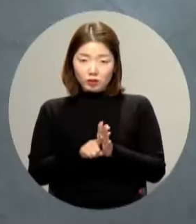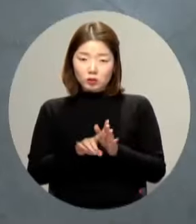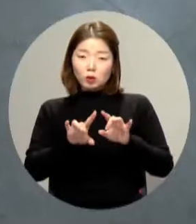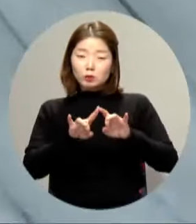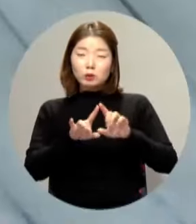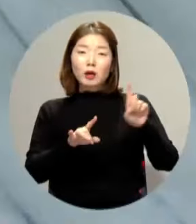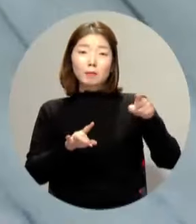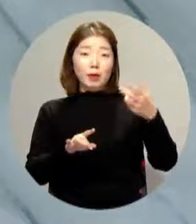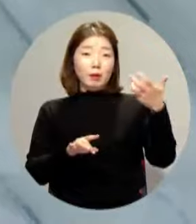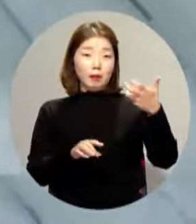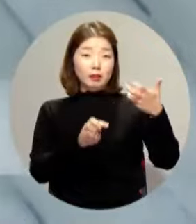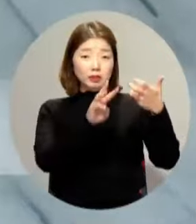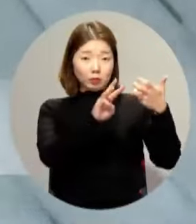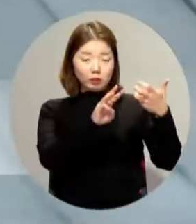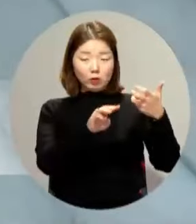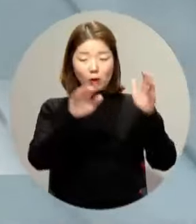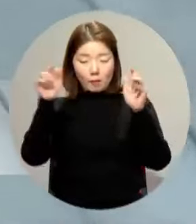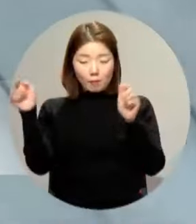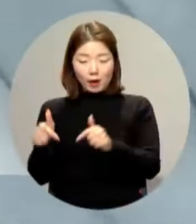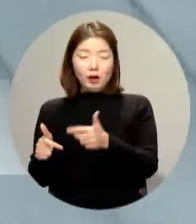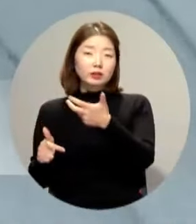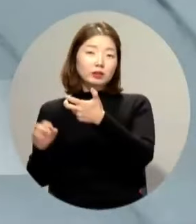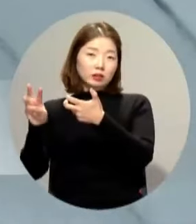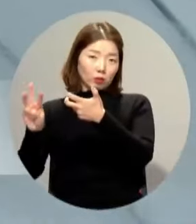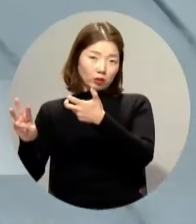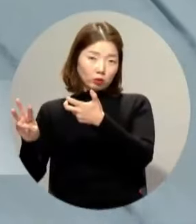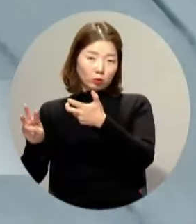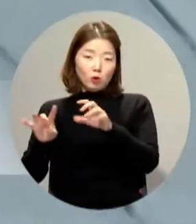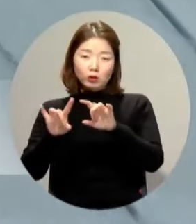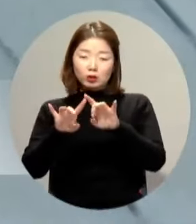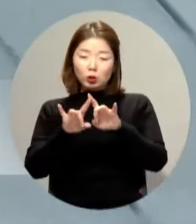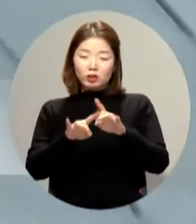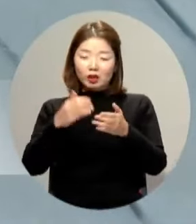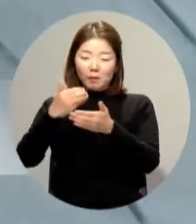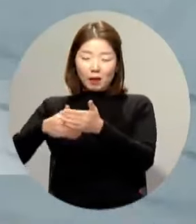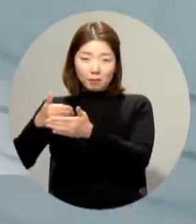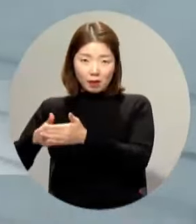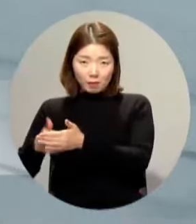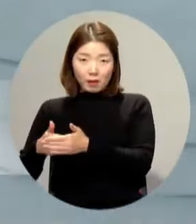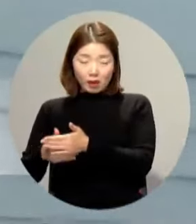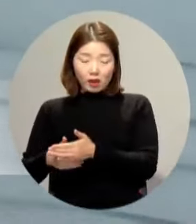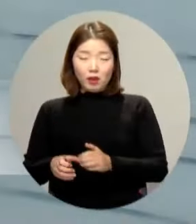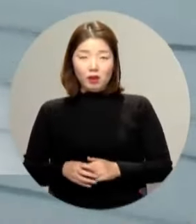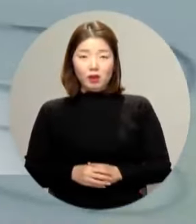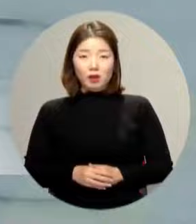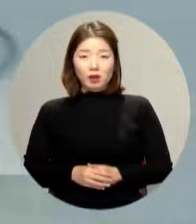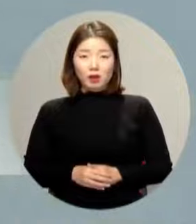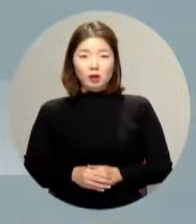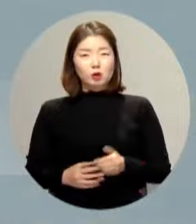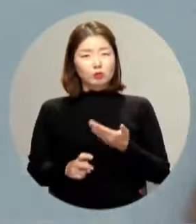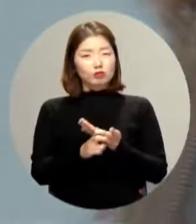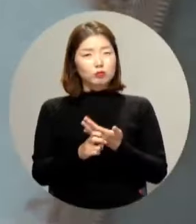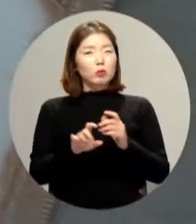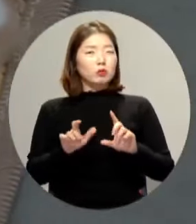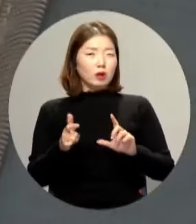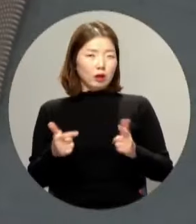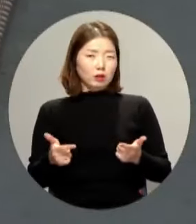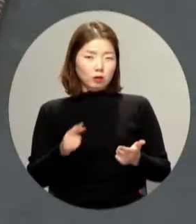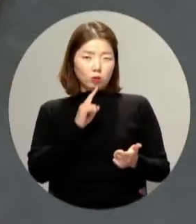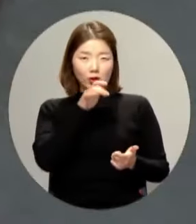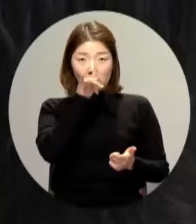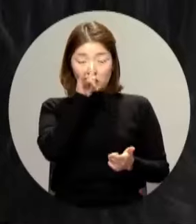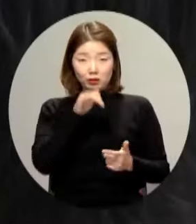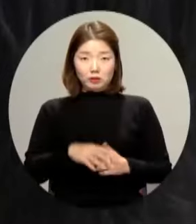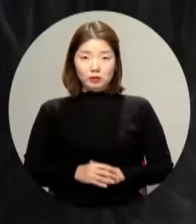전력을 180W에서 70W로 줄이면서 열선을 빼는 공정을 도입했다는 것. 불법은 아니라는